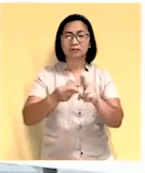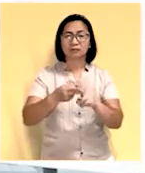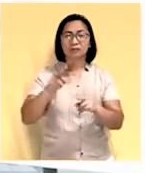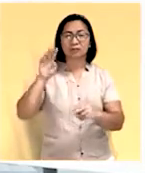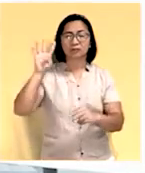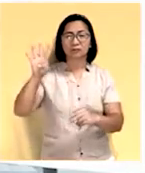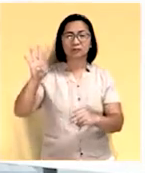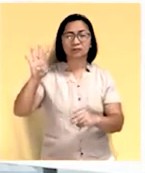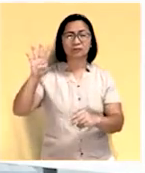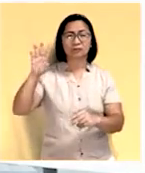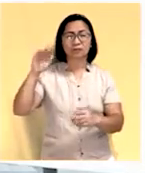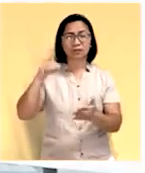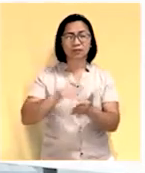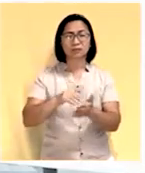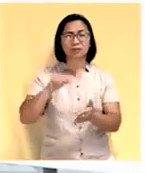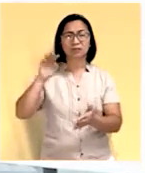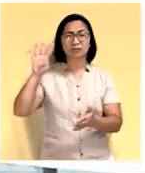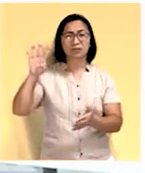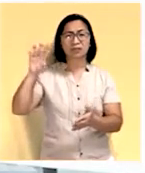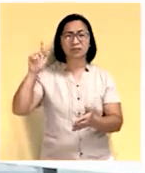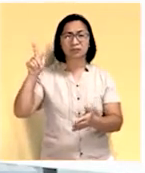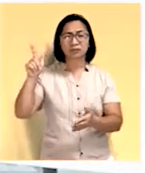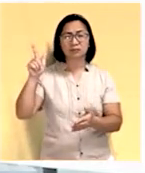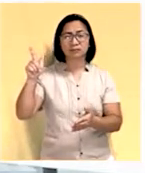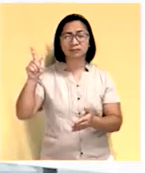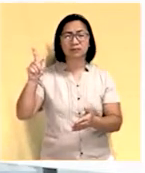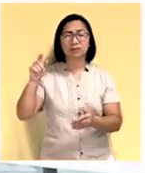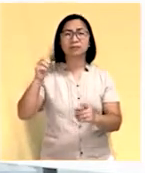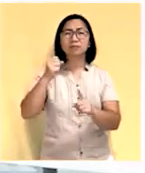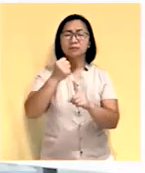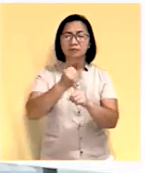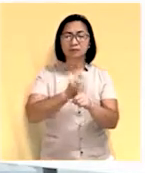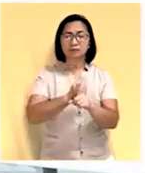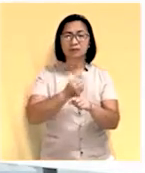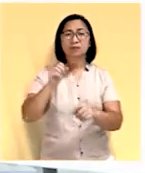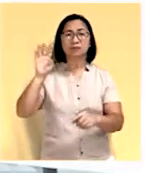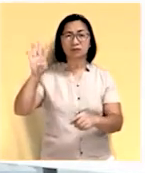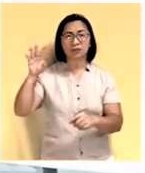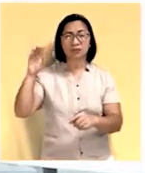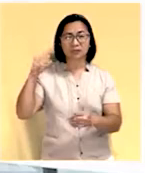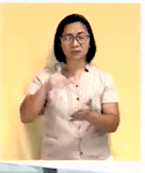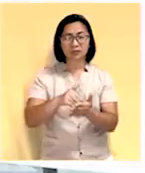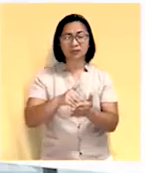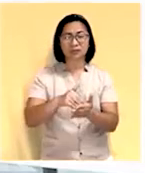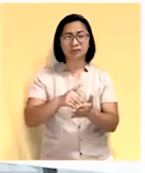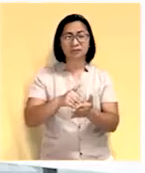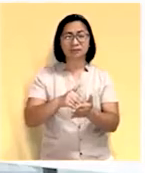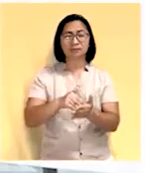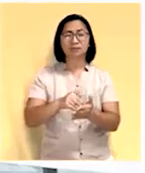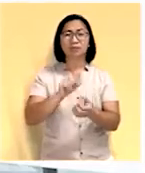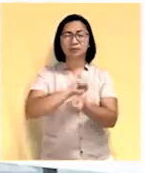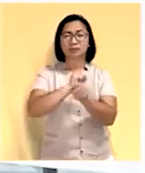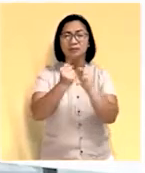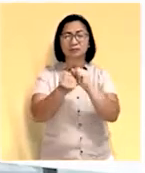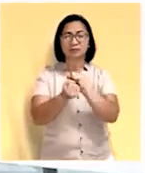4,120 para sa buwan ng September ay 4,000. Samantalang ang rounded off number naman ng